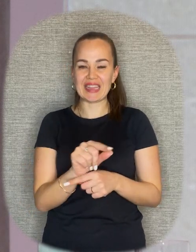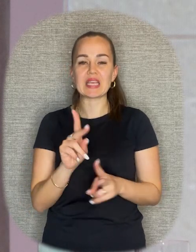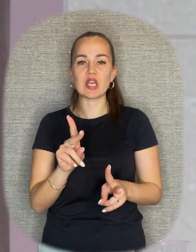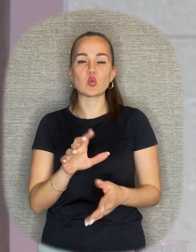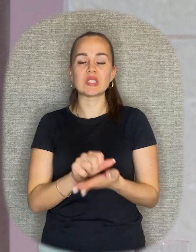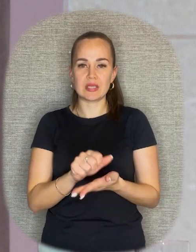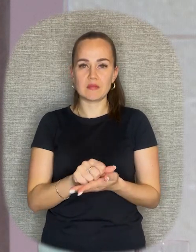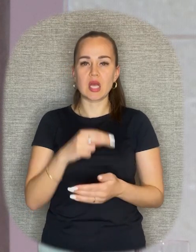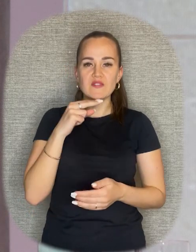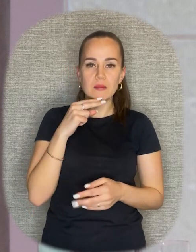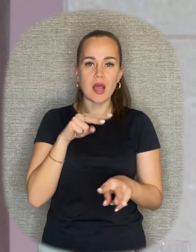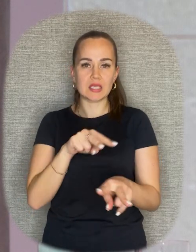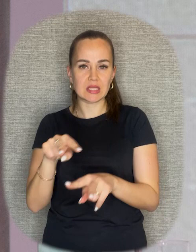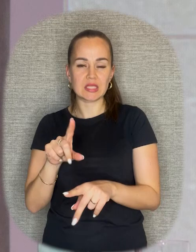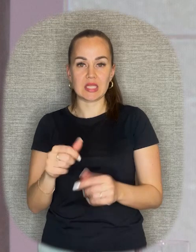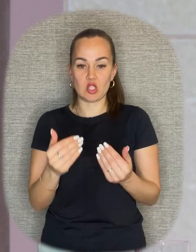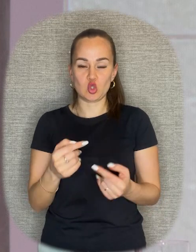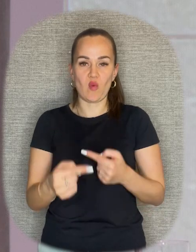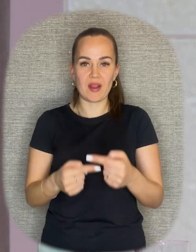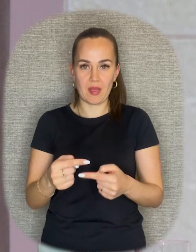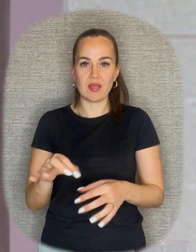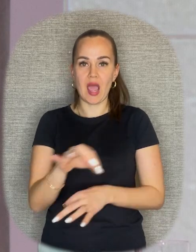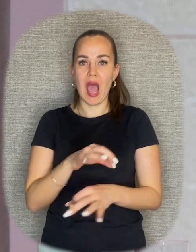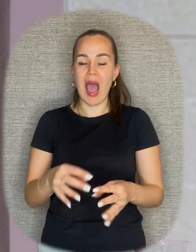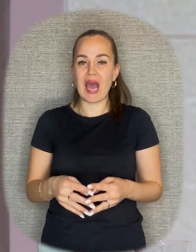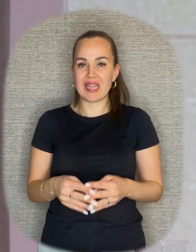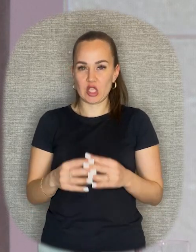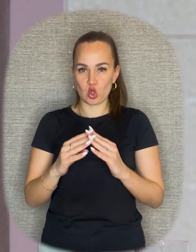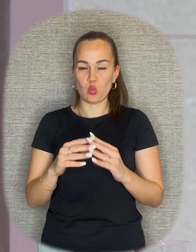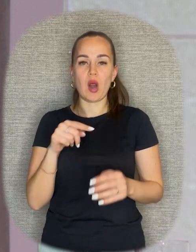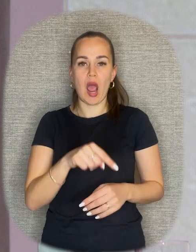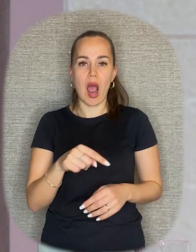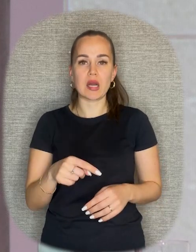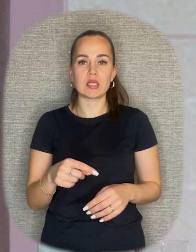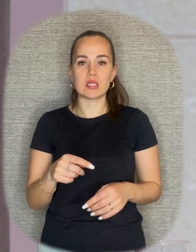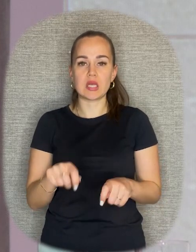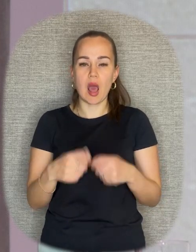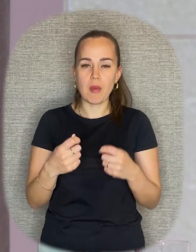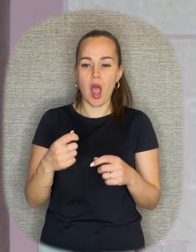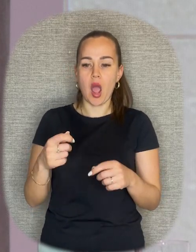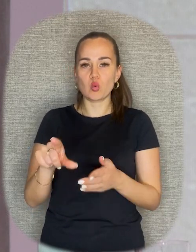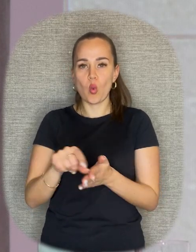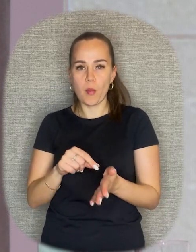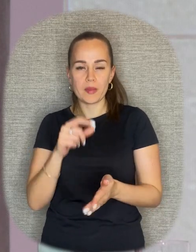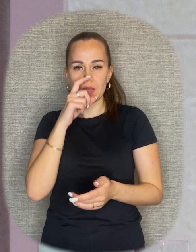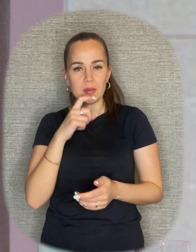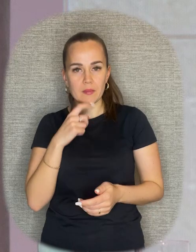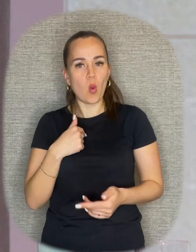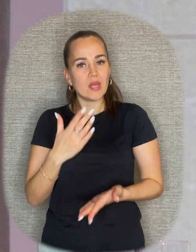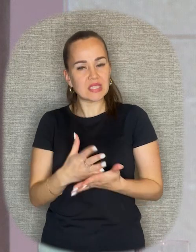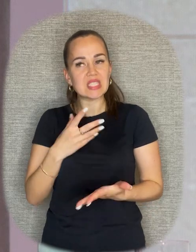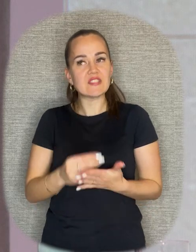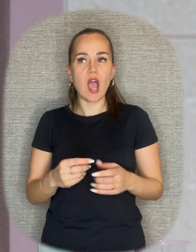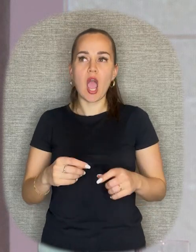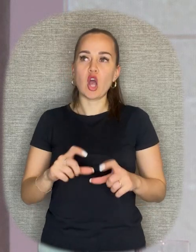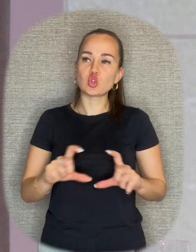архитектурные критики которые занимаются очень внимательно следят за современной архитектурой ломают